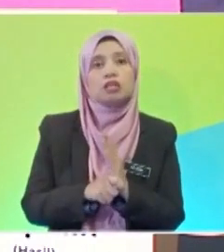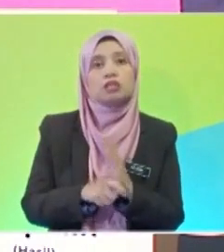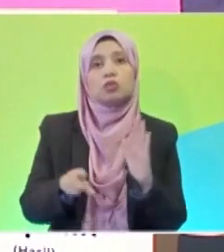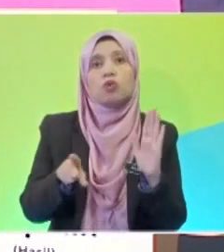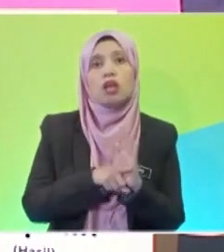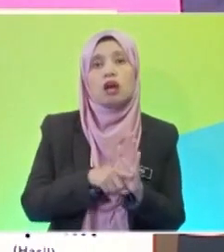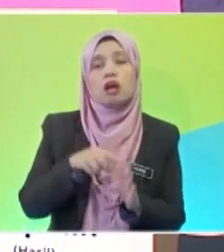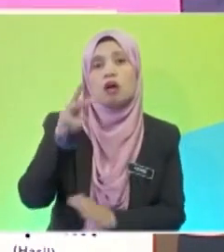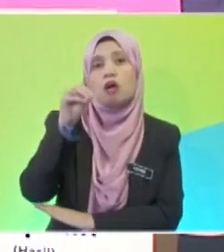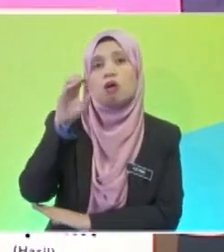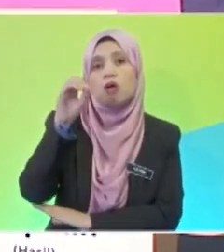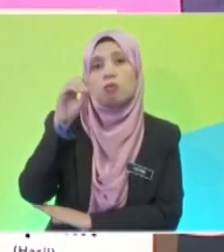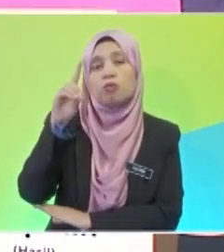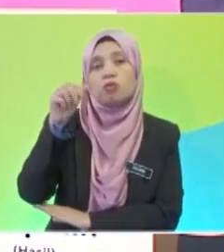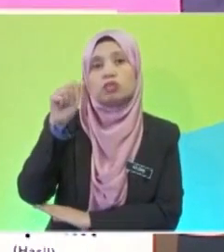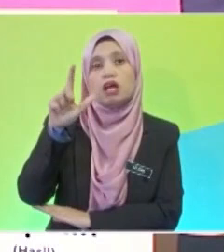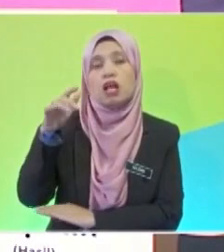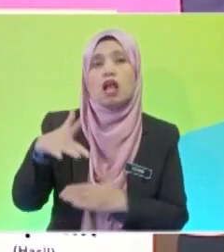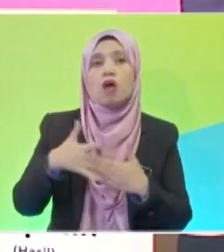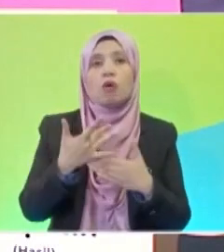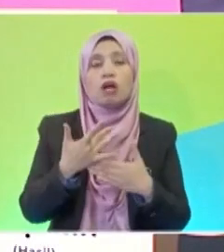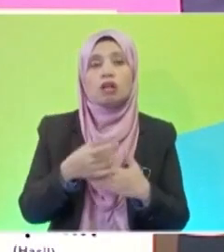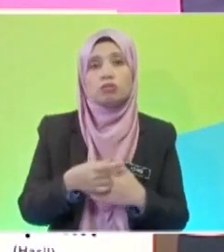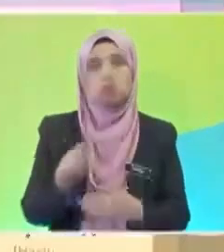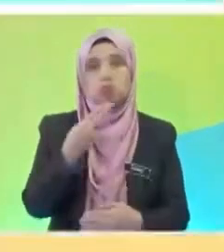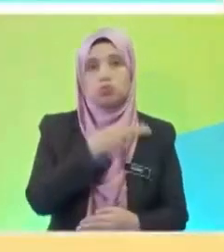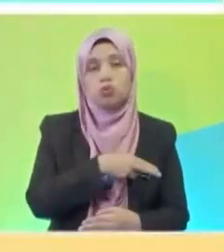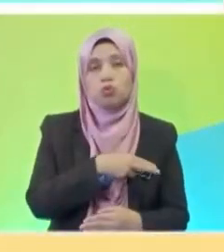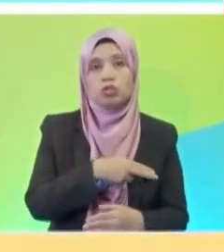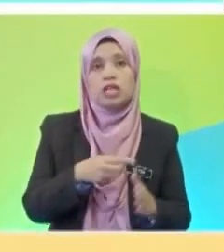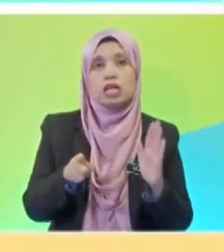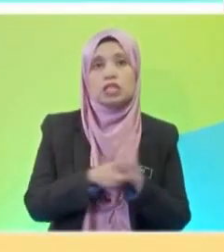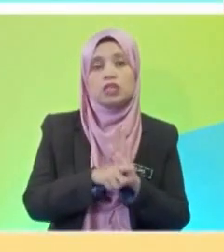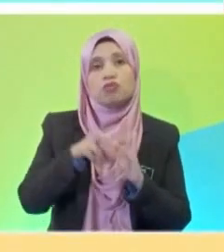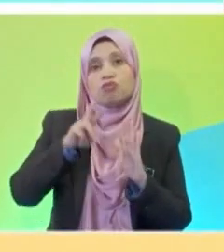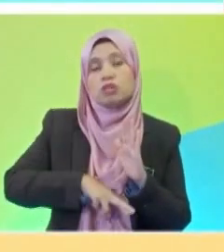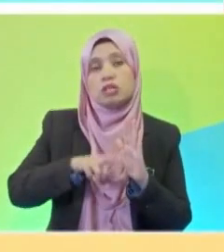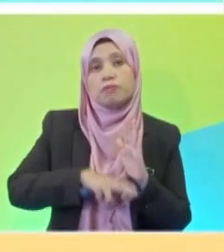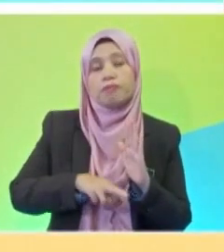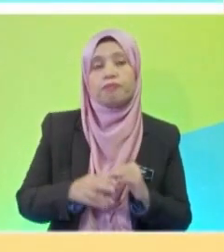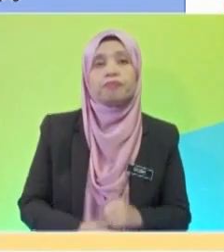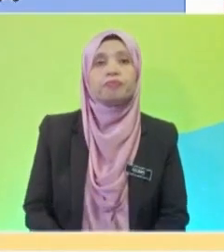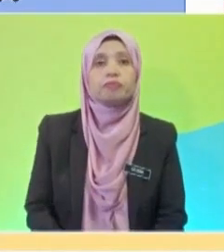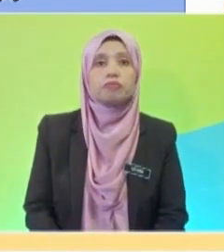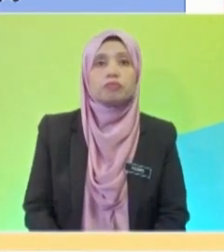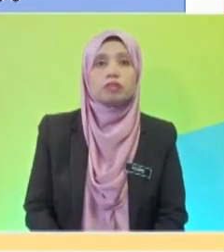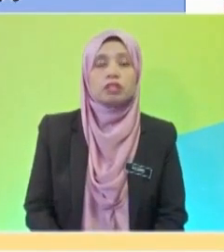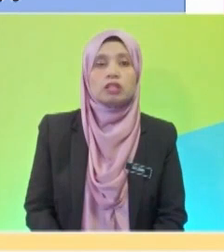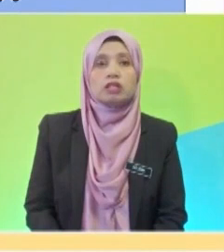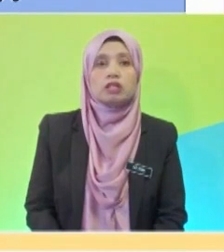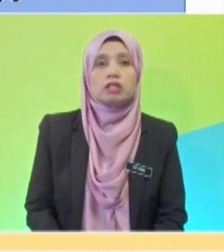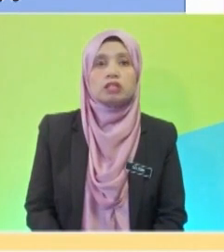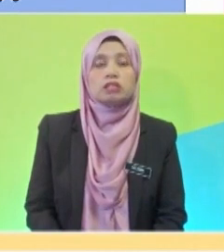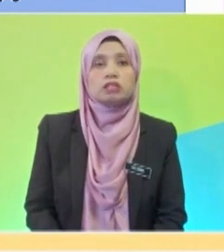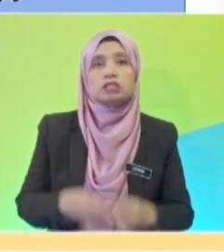dapat untung ataupun rugi. Sekiranya positif, untung. Sekiranya negatif, rugi. Itu je sebenarnya. Okey, seterusnya adalah